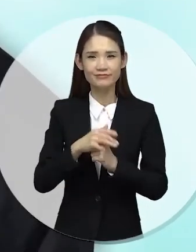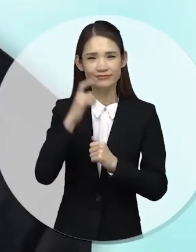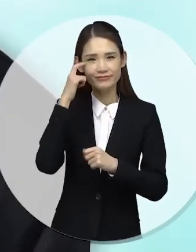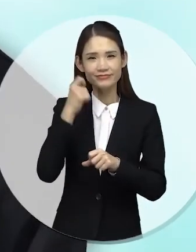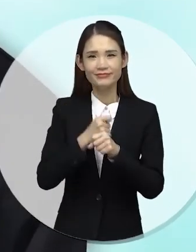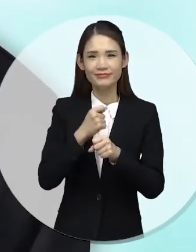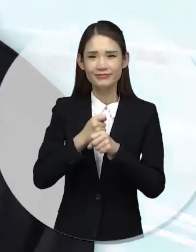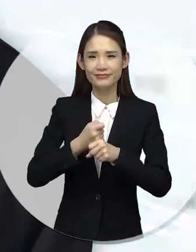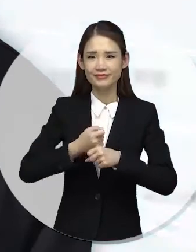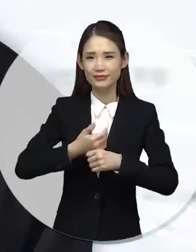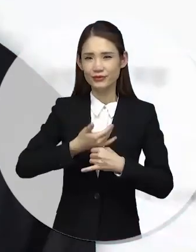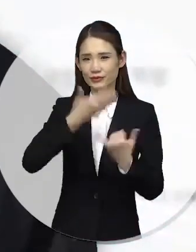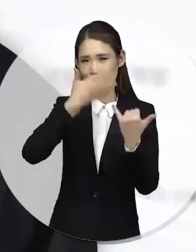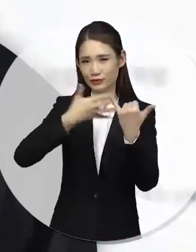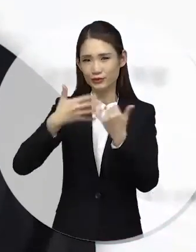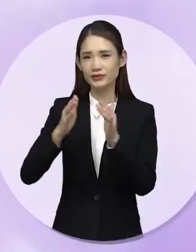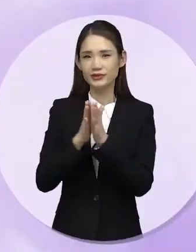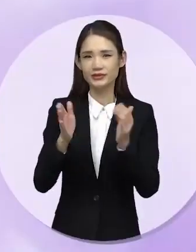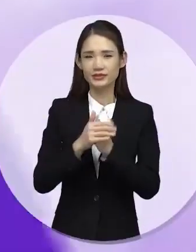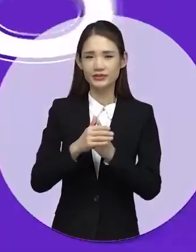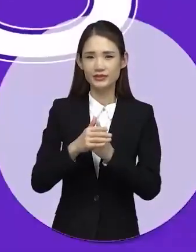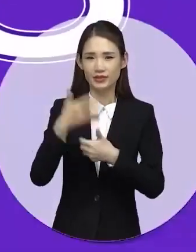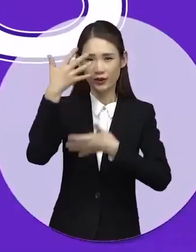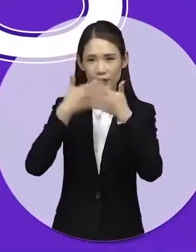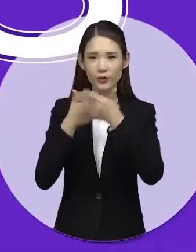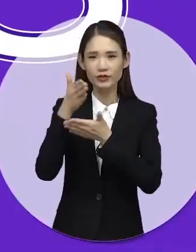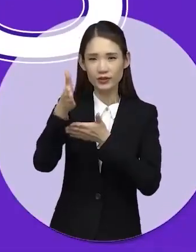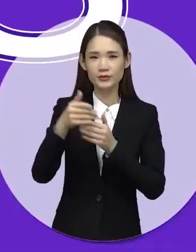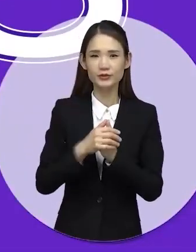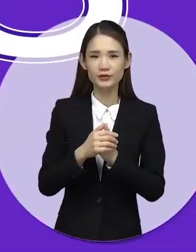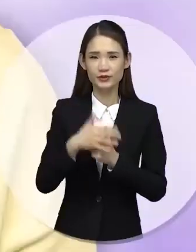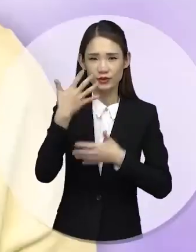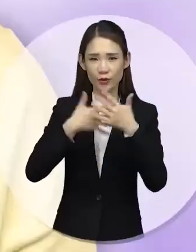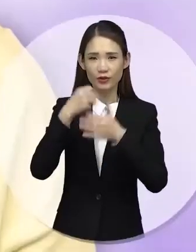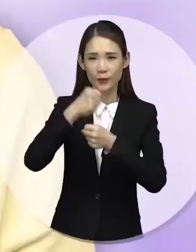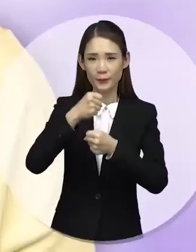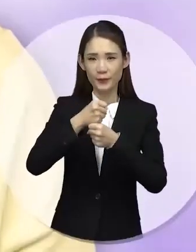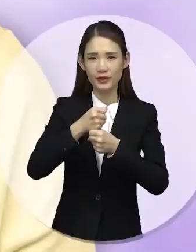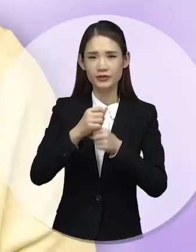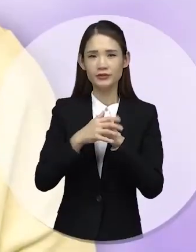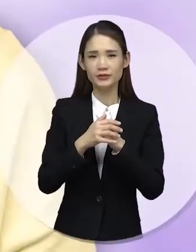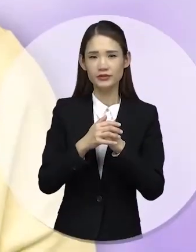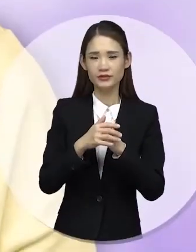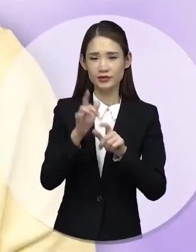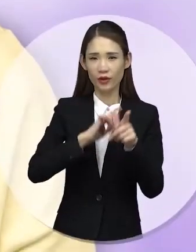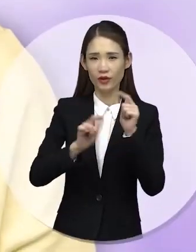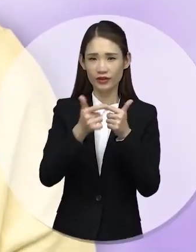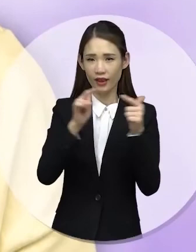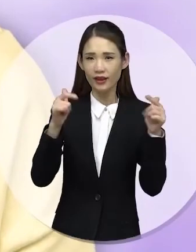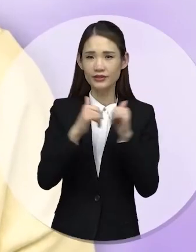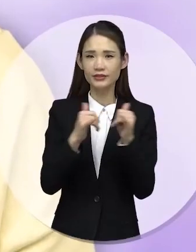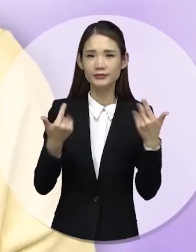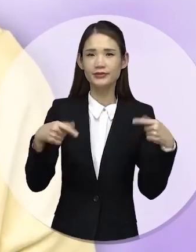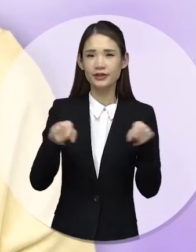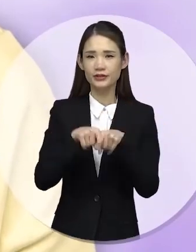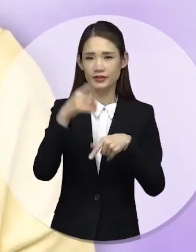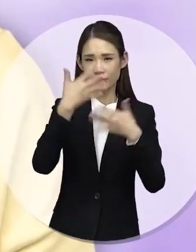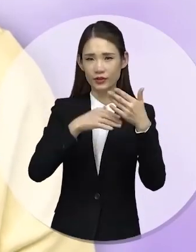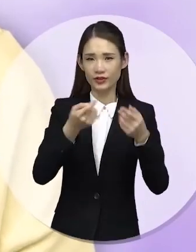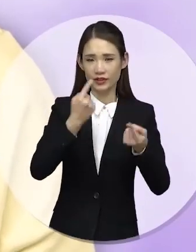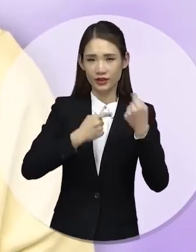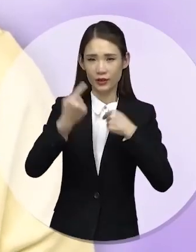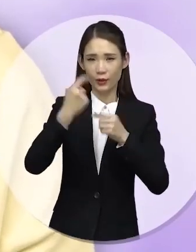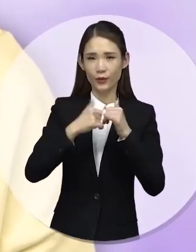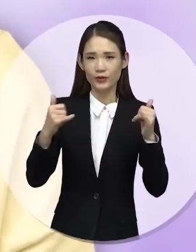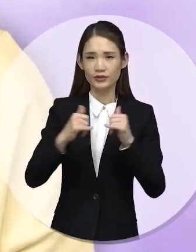싶다 해서 저는 유튜브를 시작하게 됐어요. 저는 영상을 전공했고요. 영상을 제작하면서 더 다양한 사람들이